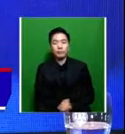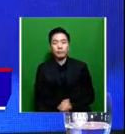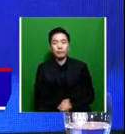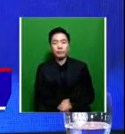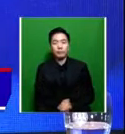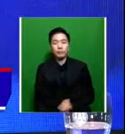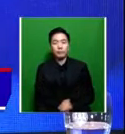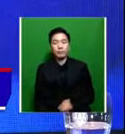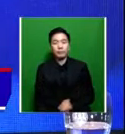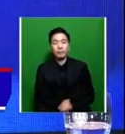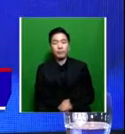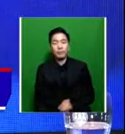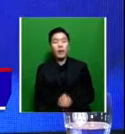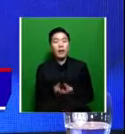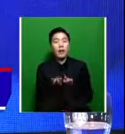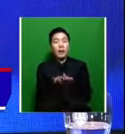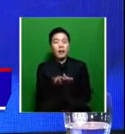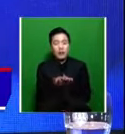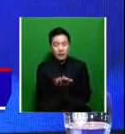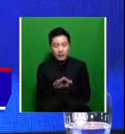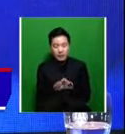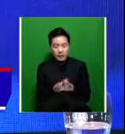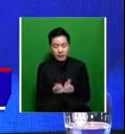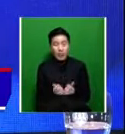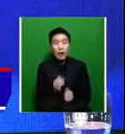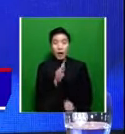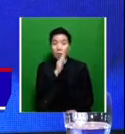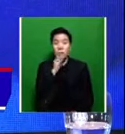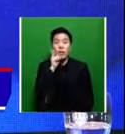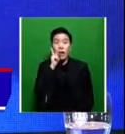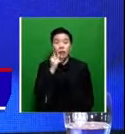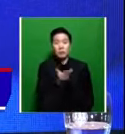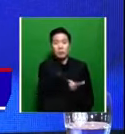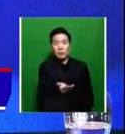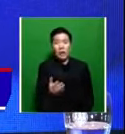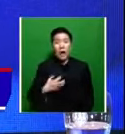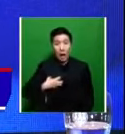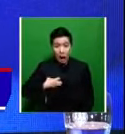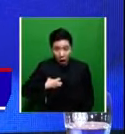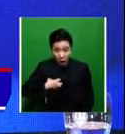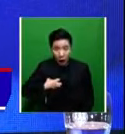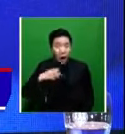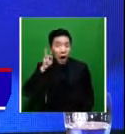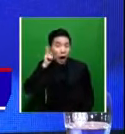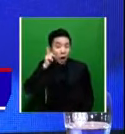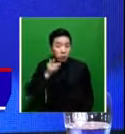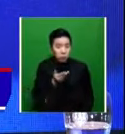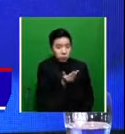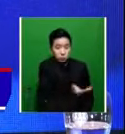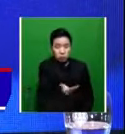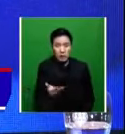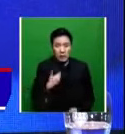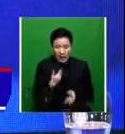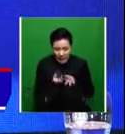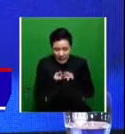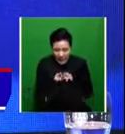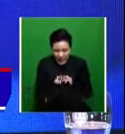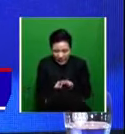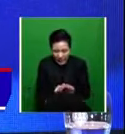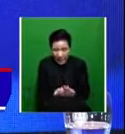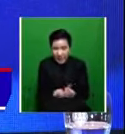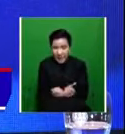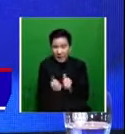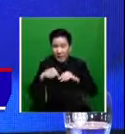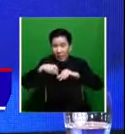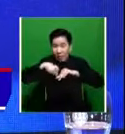ในเรื่องรายละเอียดเนี่ยถ้าพี่น้องสื่อมวลชนยังต้องการรายละเอียดที่เป็นดีเทลเลยนะครับว่าคร